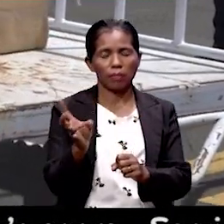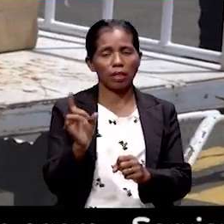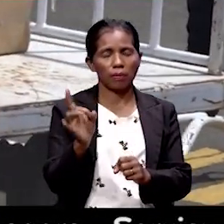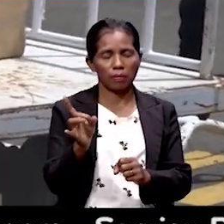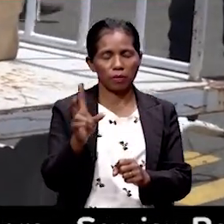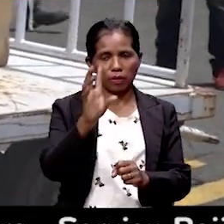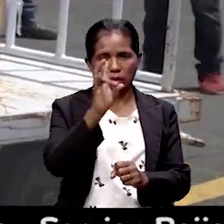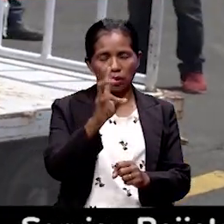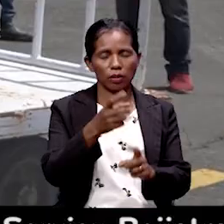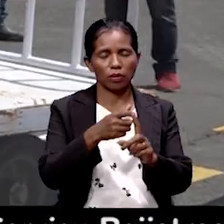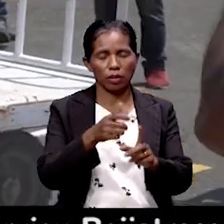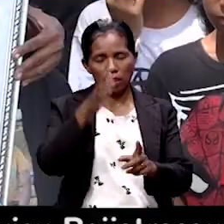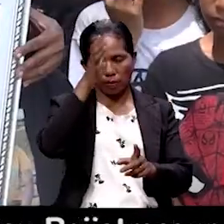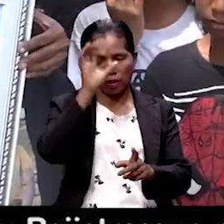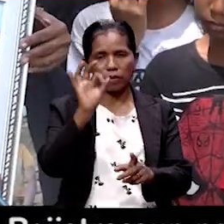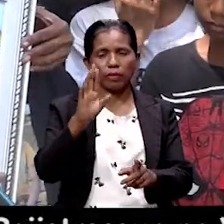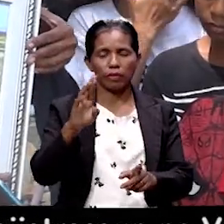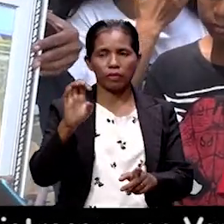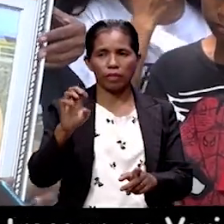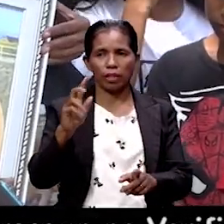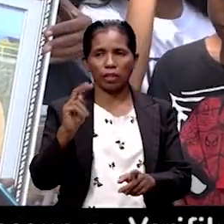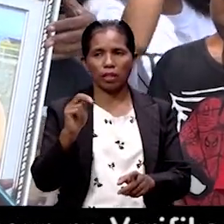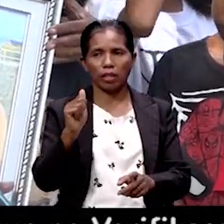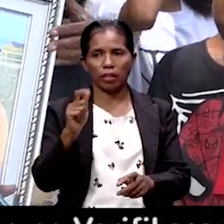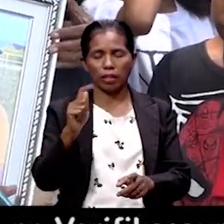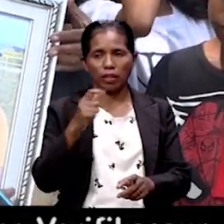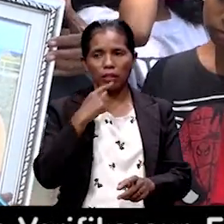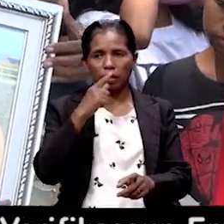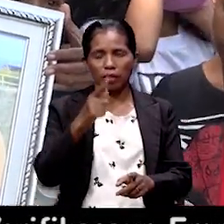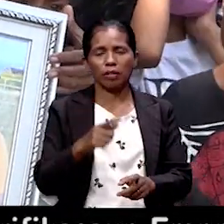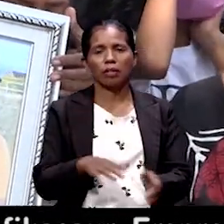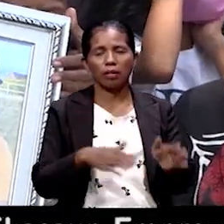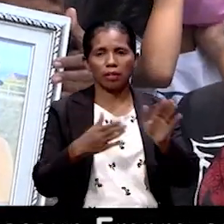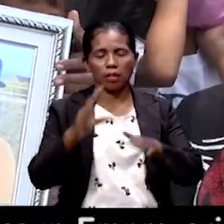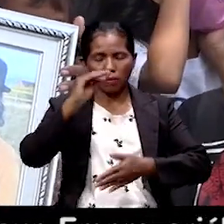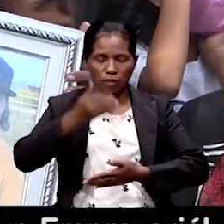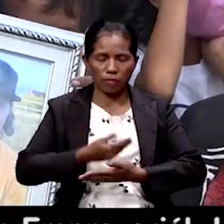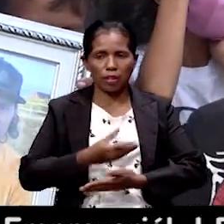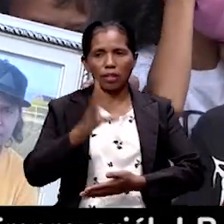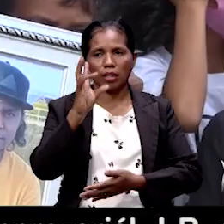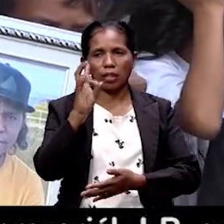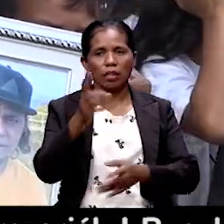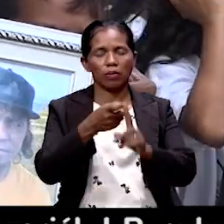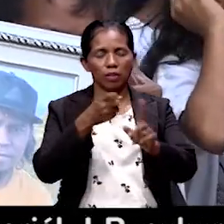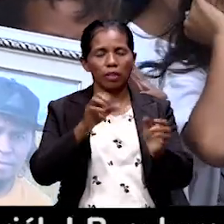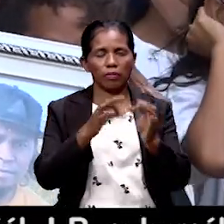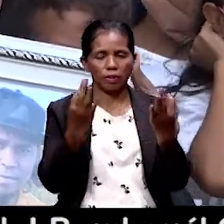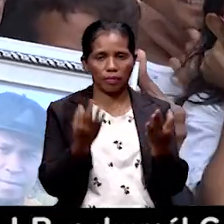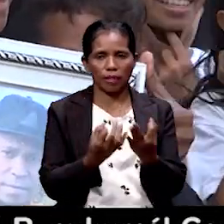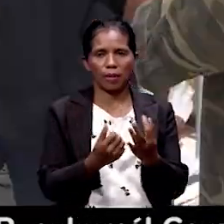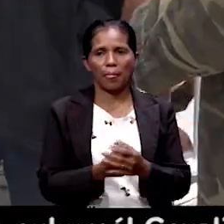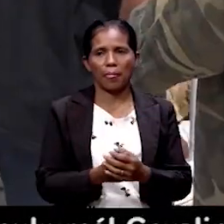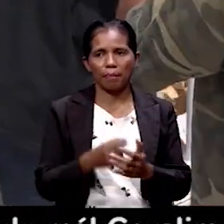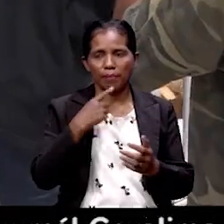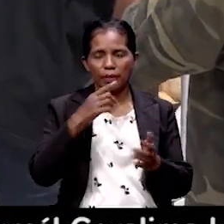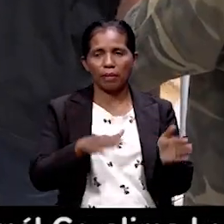aman Fernando José de Souza no inen Olimpia da Silva no matebian wan badanen husi nia familia. Agapito Manuel de